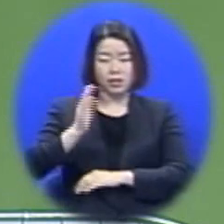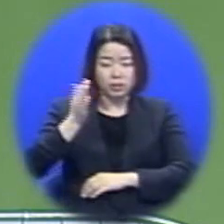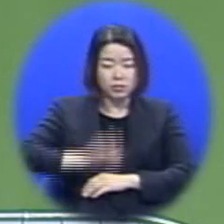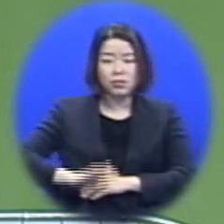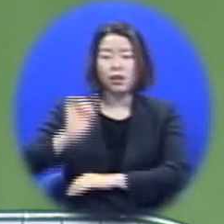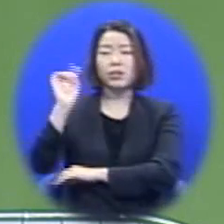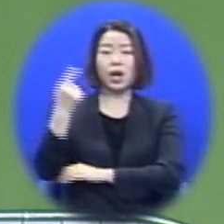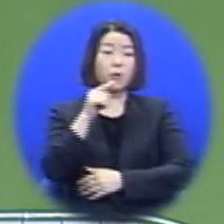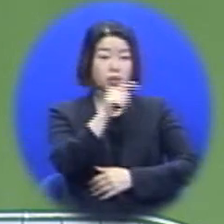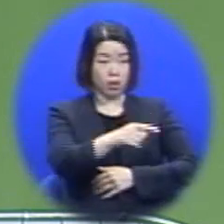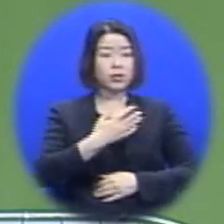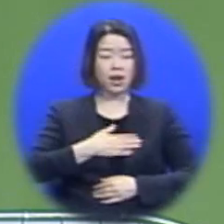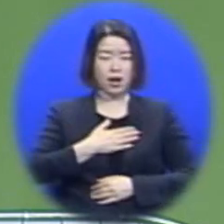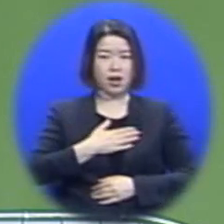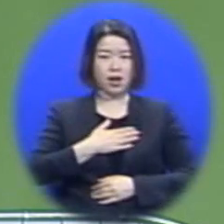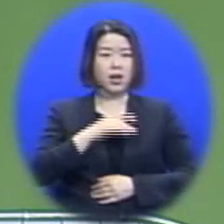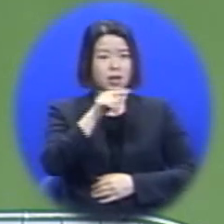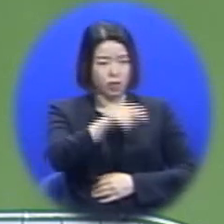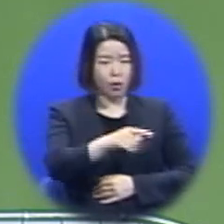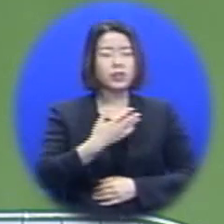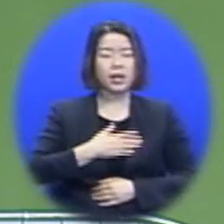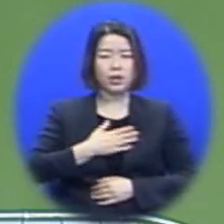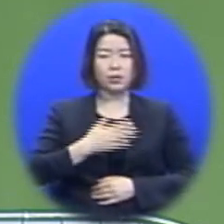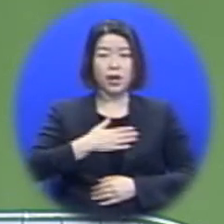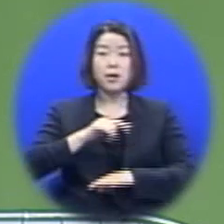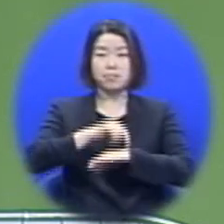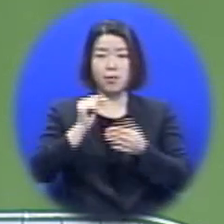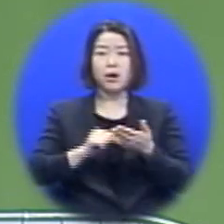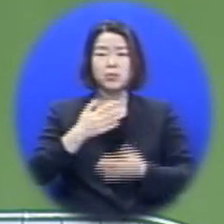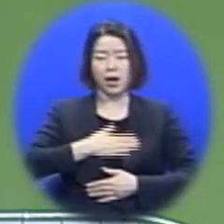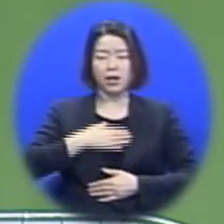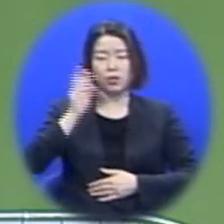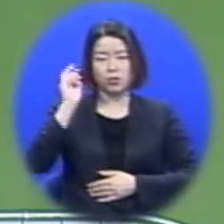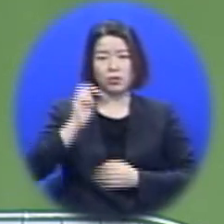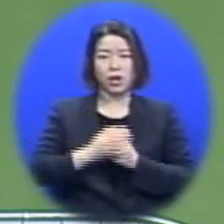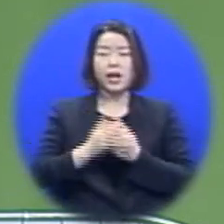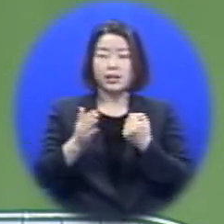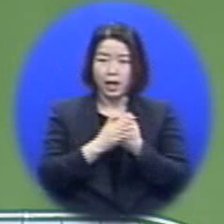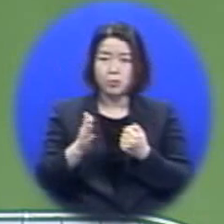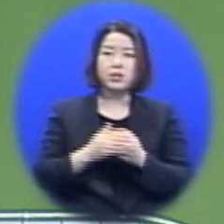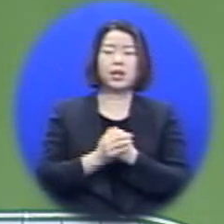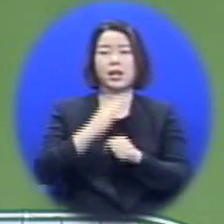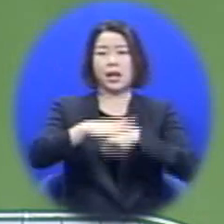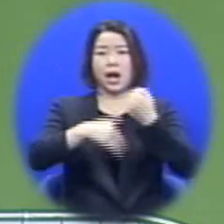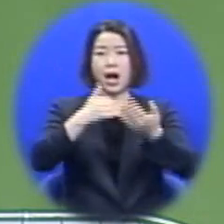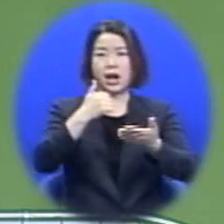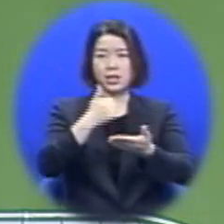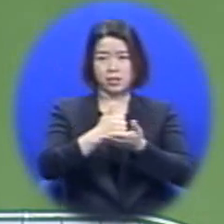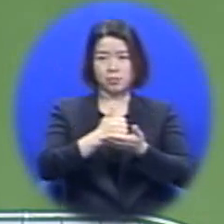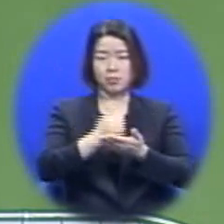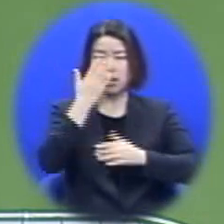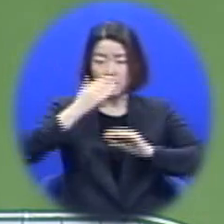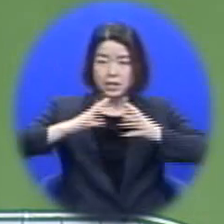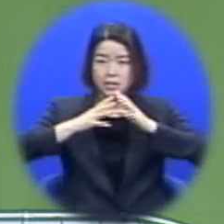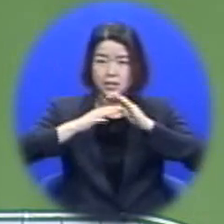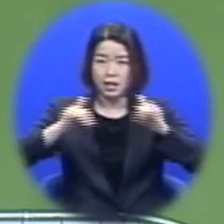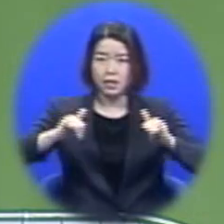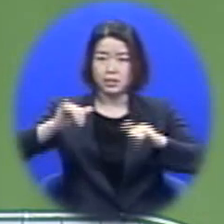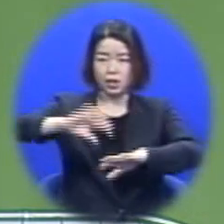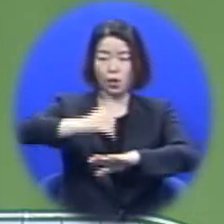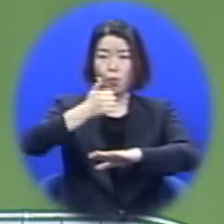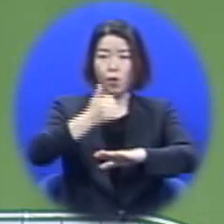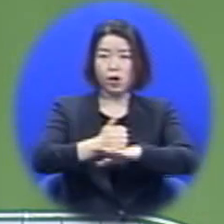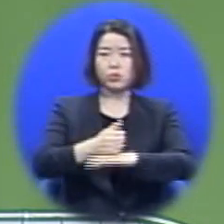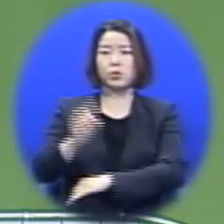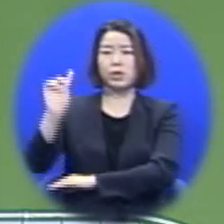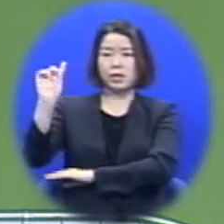알겠구나. 다윗, 너는 알겠구나, 내 심정을. 그래서 하나님이 이스라엘 백성을 다스릴 왕으로 다윗을 택한